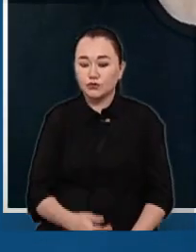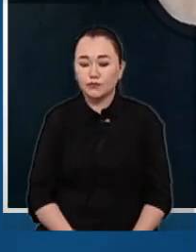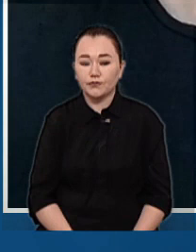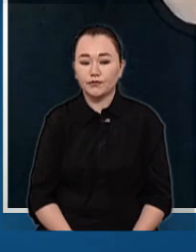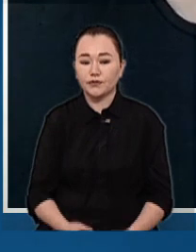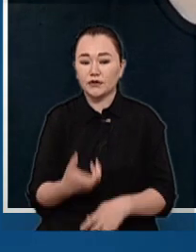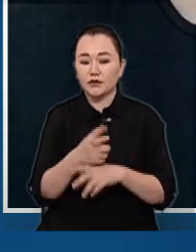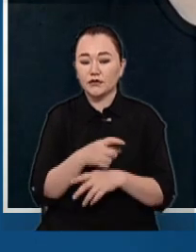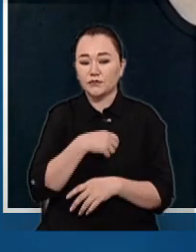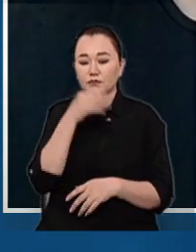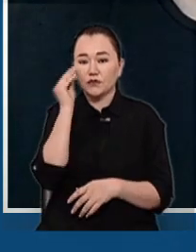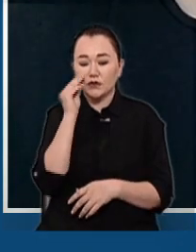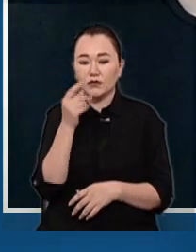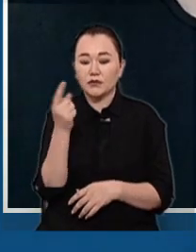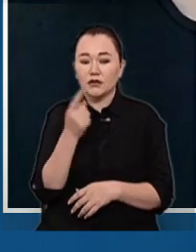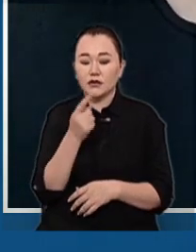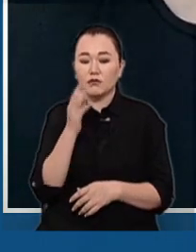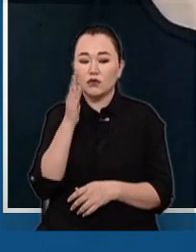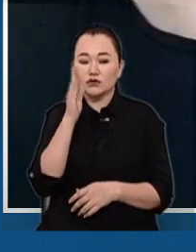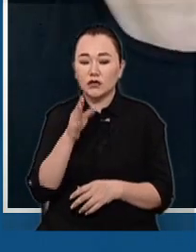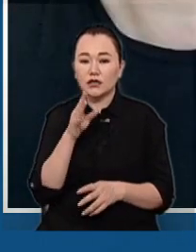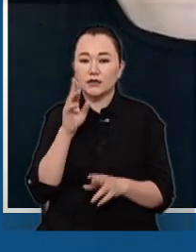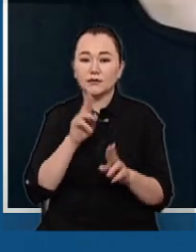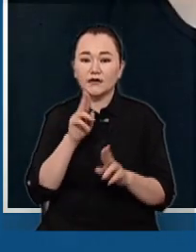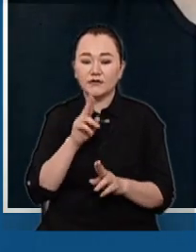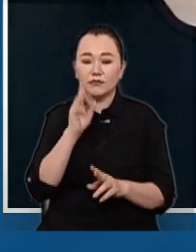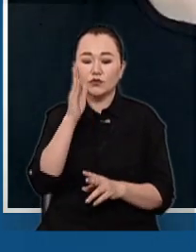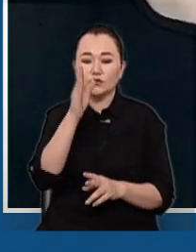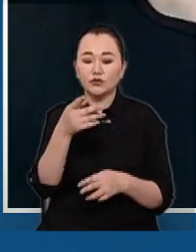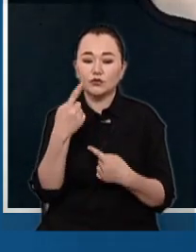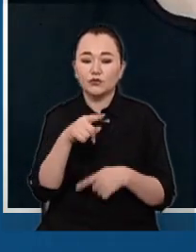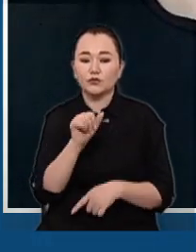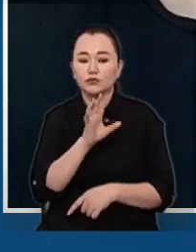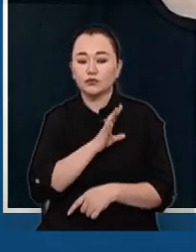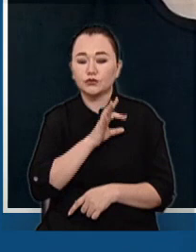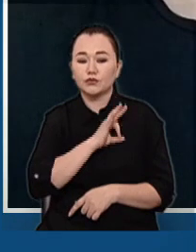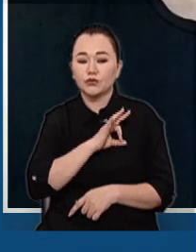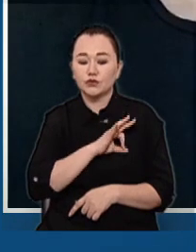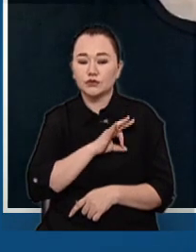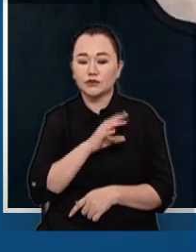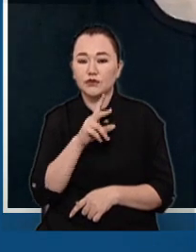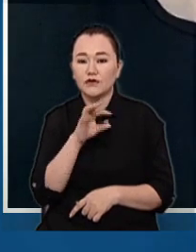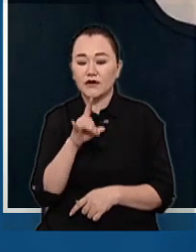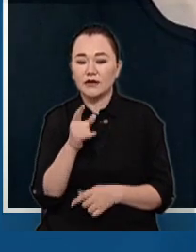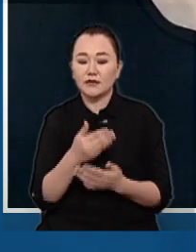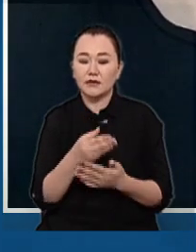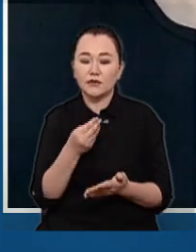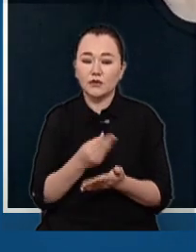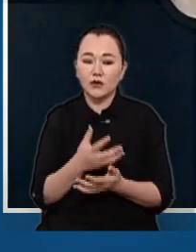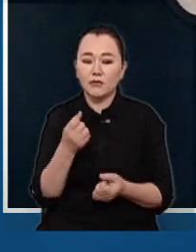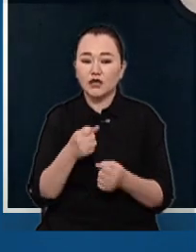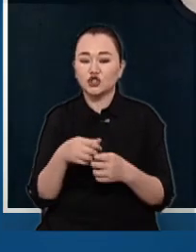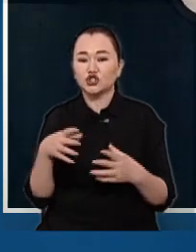Бұл менің ойымша бір алғы шарттардың бірі. Болашақта бұның ар жағында басқа да бір тұтыну тауарларына байланысты, мысалы қымбат көлік,